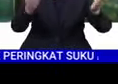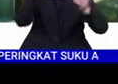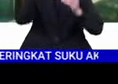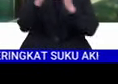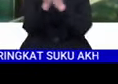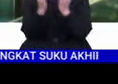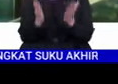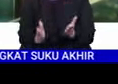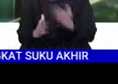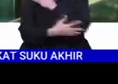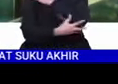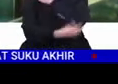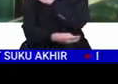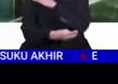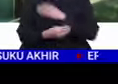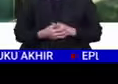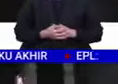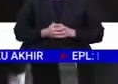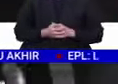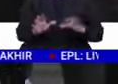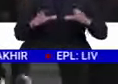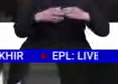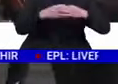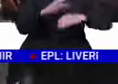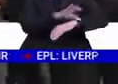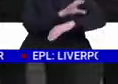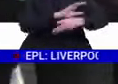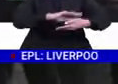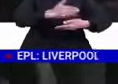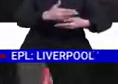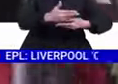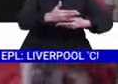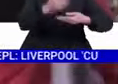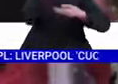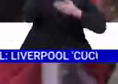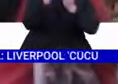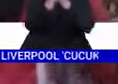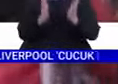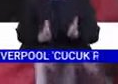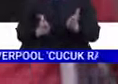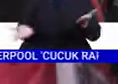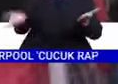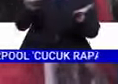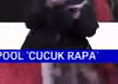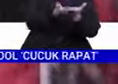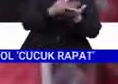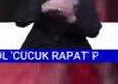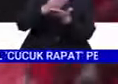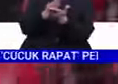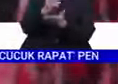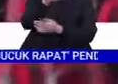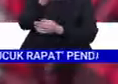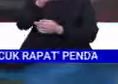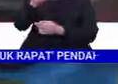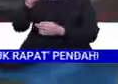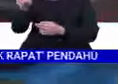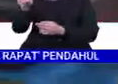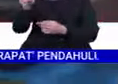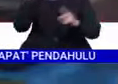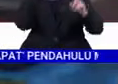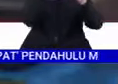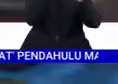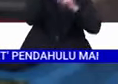miskin takes Perancis siswa Ganesha diumumkan dalam pembentangan bajak 2022 sejajar